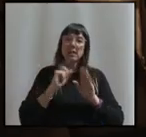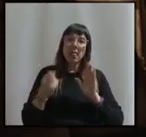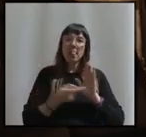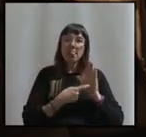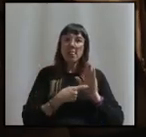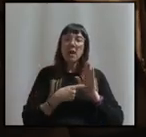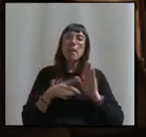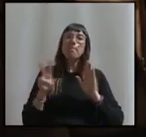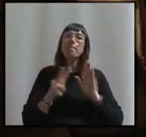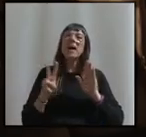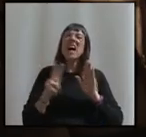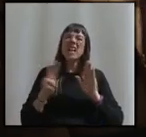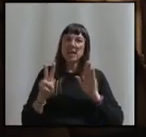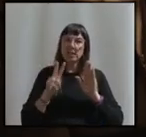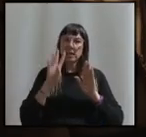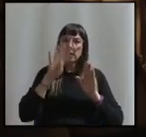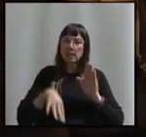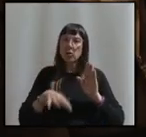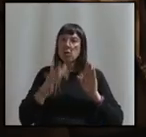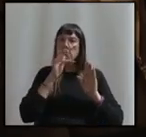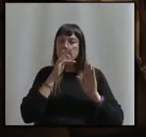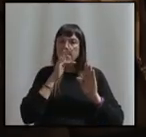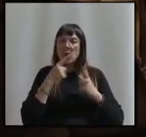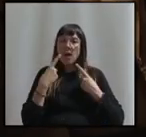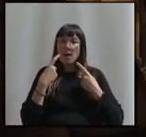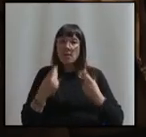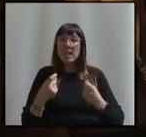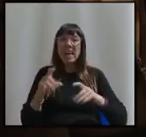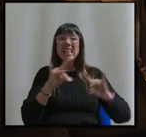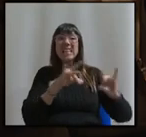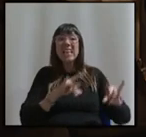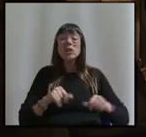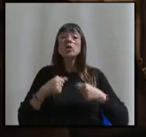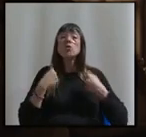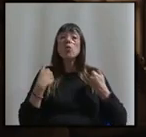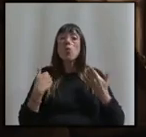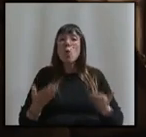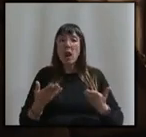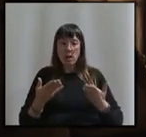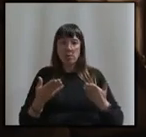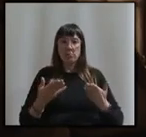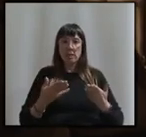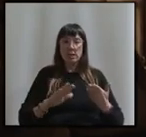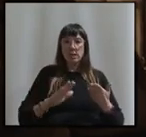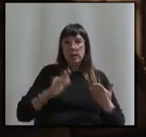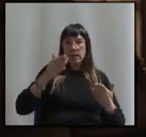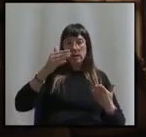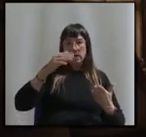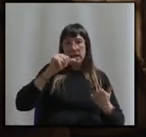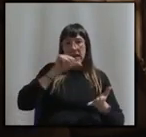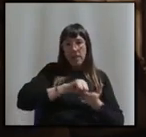vegueries de Catalunya encara arrosseguem amb qui o quins territoris hem de compartir capitalitat o abanderar aquesta